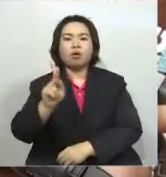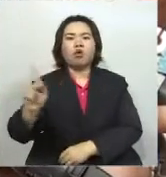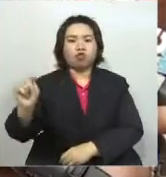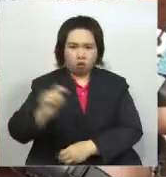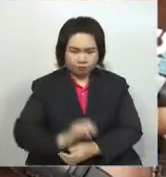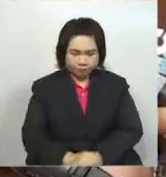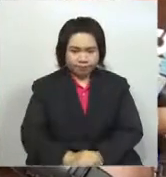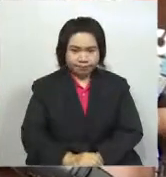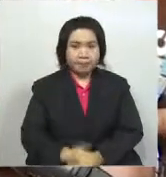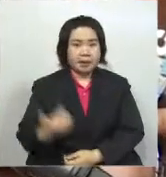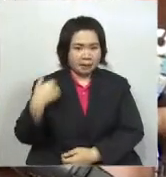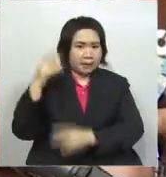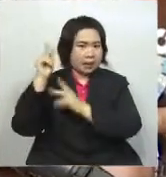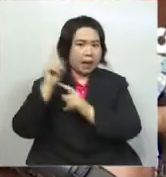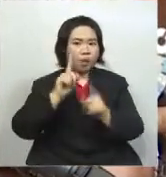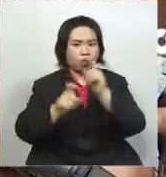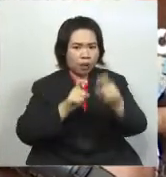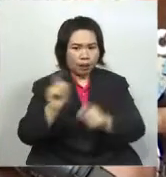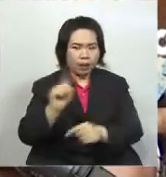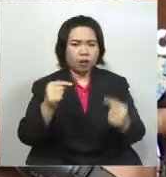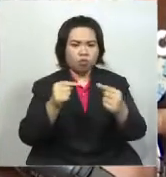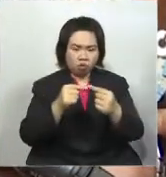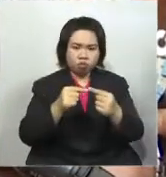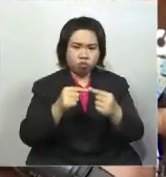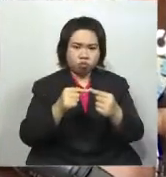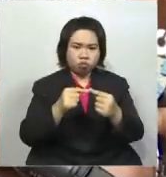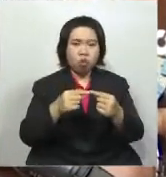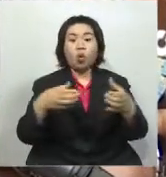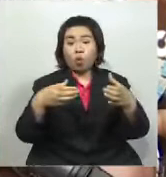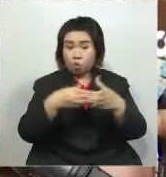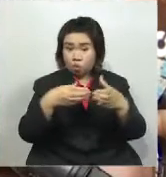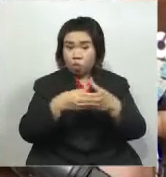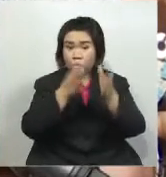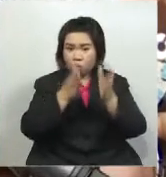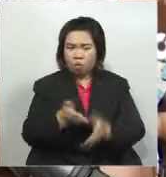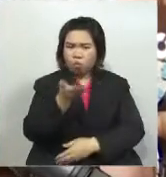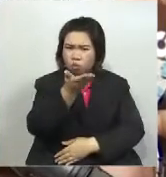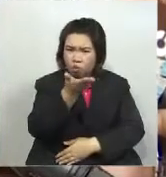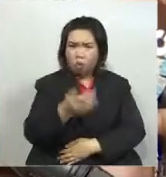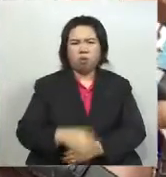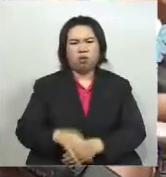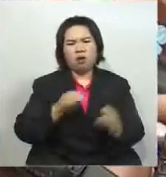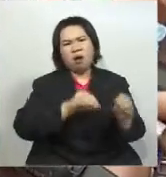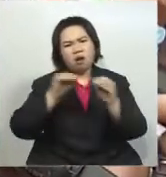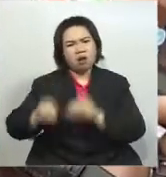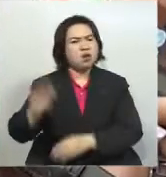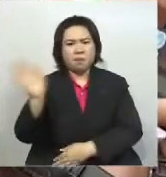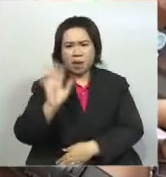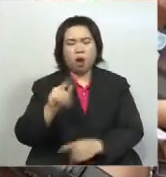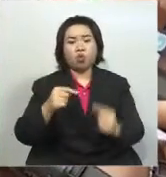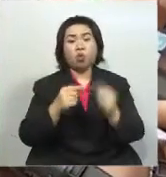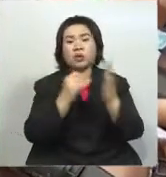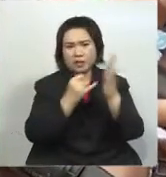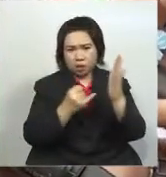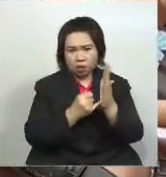อีกหนึ่งประเด็นนะคะที่ผู้สื่อข่าวสอบถามก็คือเรื่องของความเคลื่อนไหวของกลุ่มคนที่เรียกร้องไม่ให้เลื่อนเลือกตั้งในพื้นที่ต่